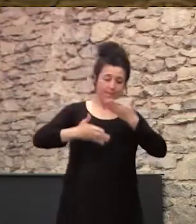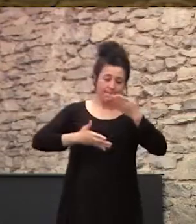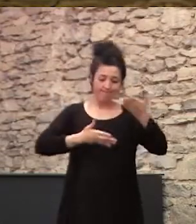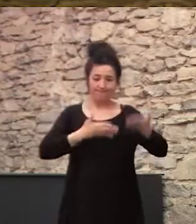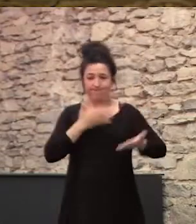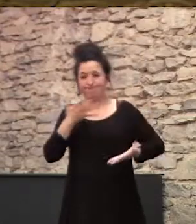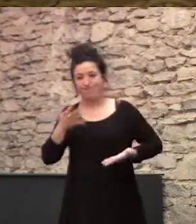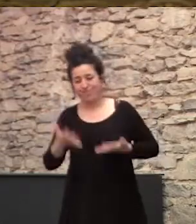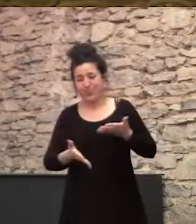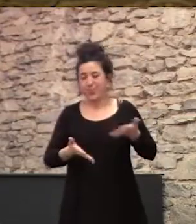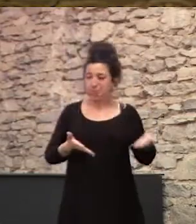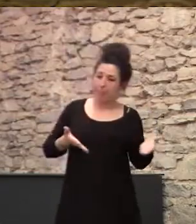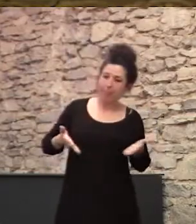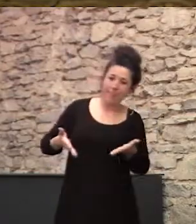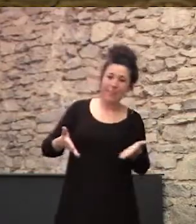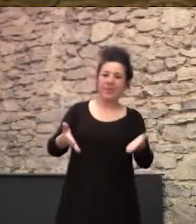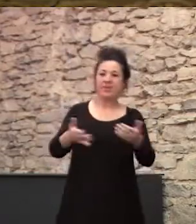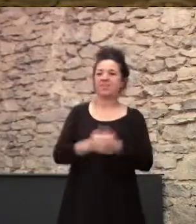honetan.